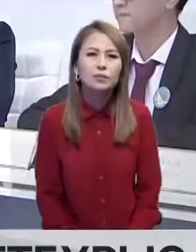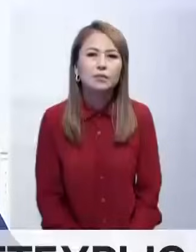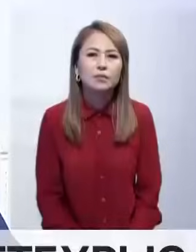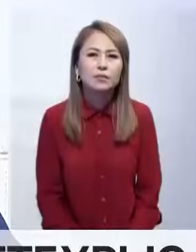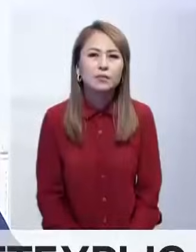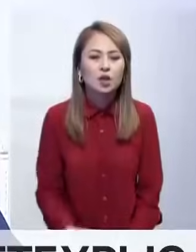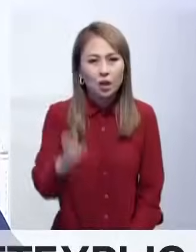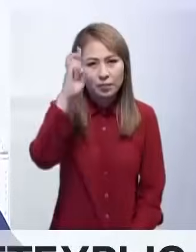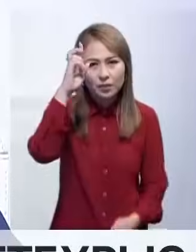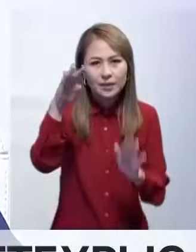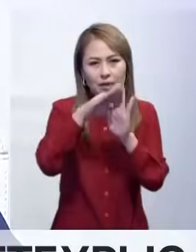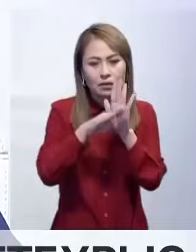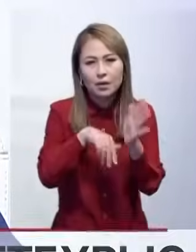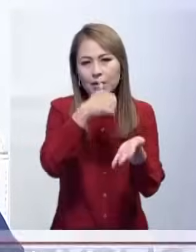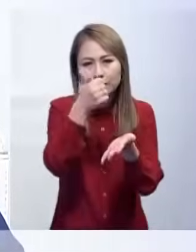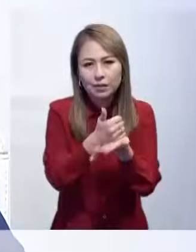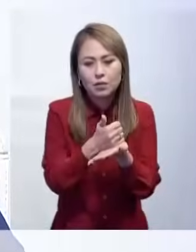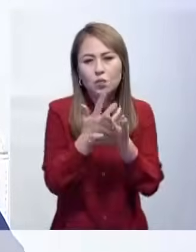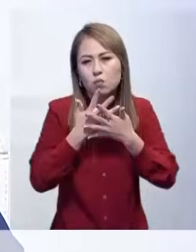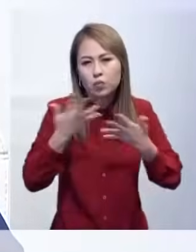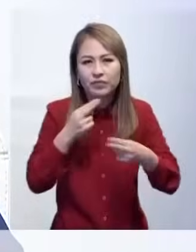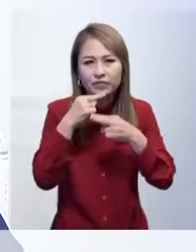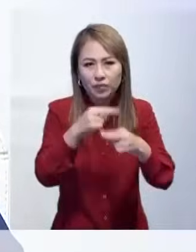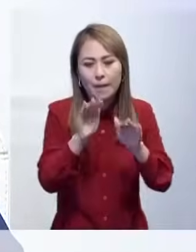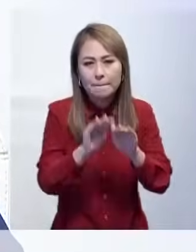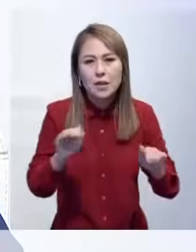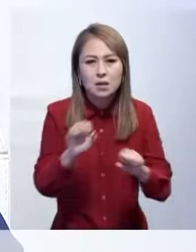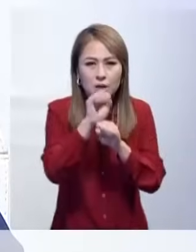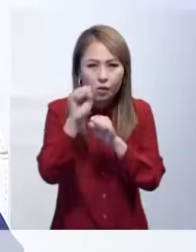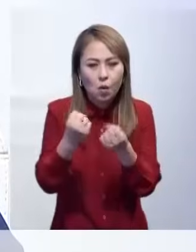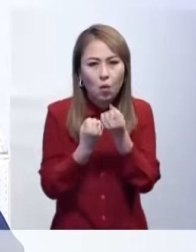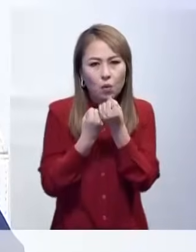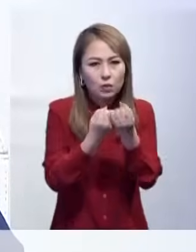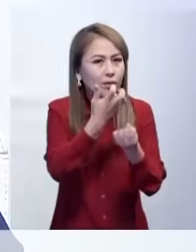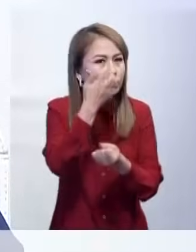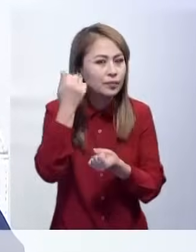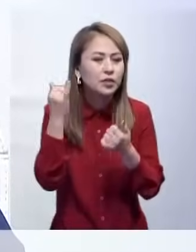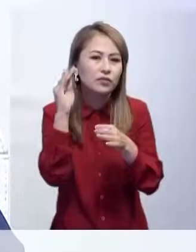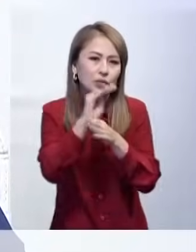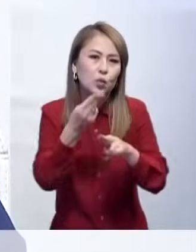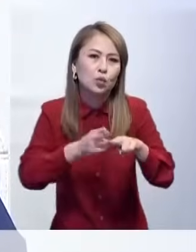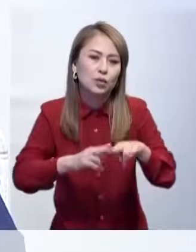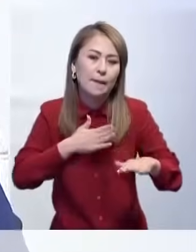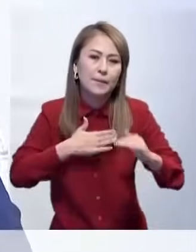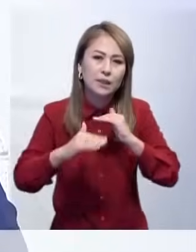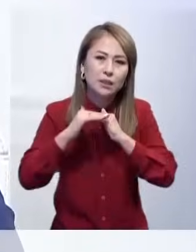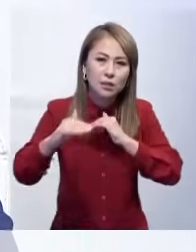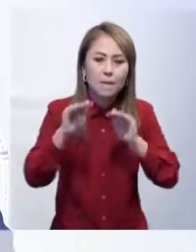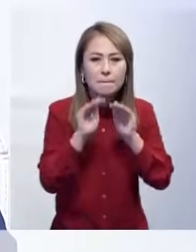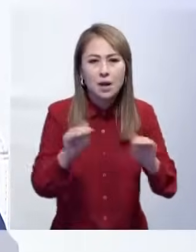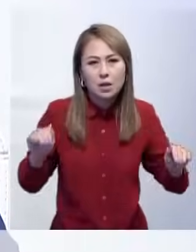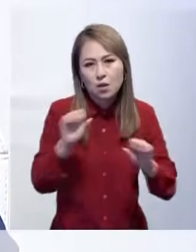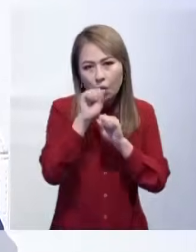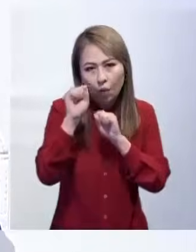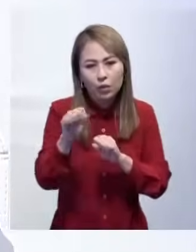Мемлекеттік саясаттың басты басымдықтарының бірі балаларды қорғау мен қолдауға арналған. Сондықтан еліміз балаларды